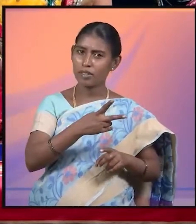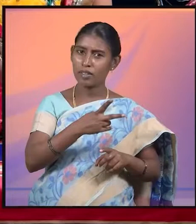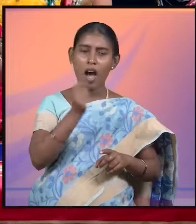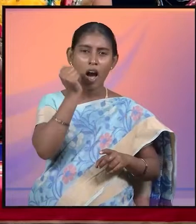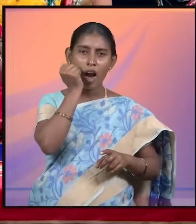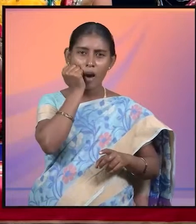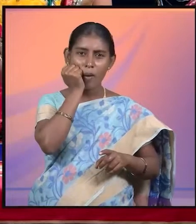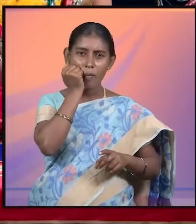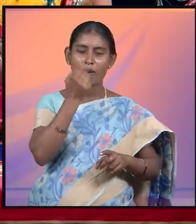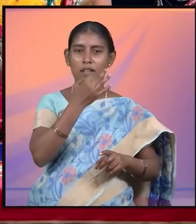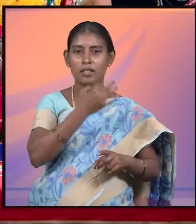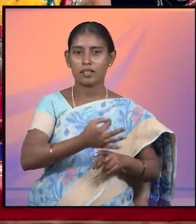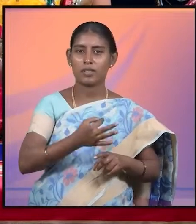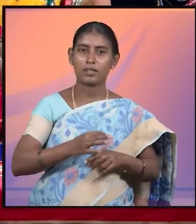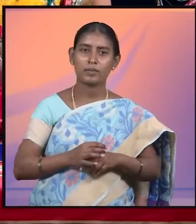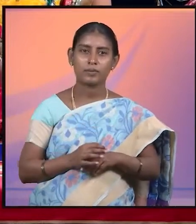அம்மையேன்னு இவங்கள கூப்பிடுறாங்க.